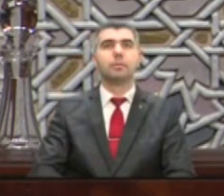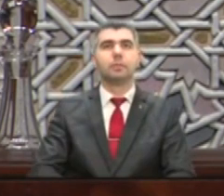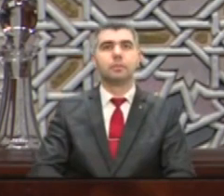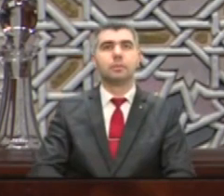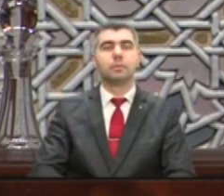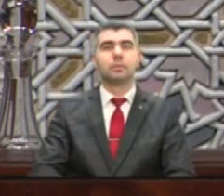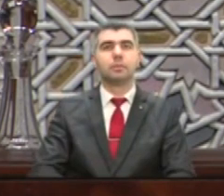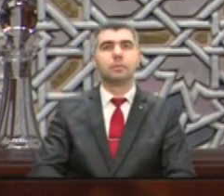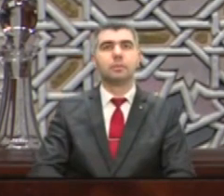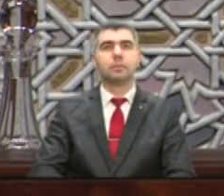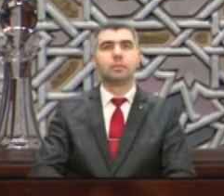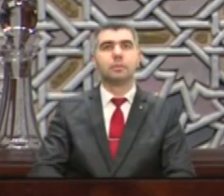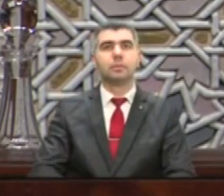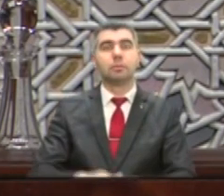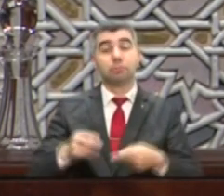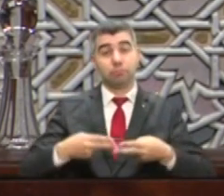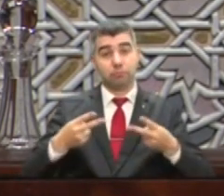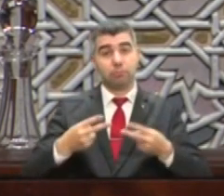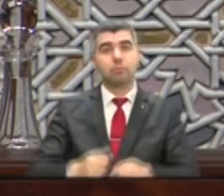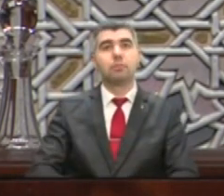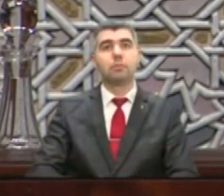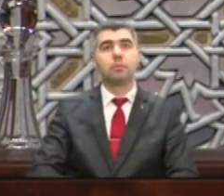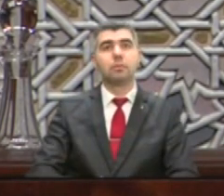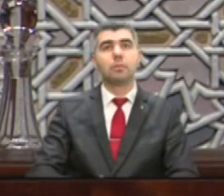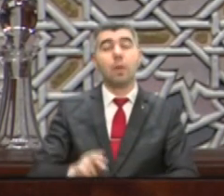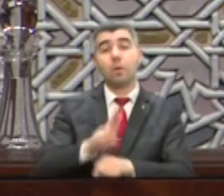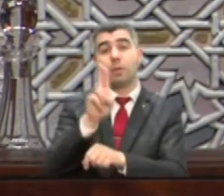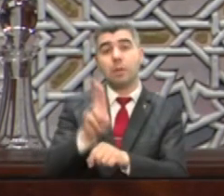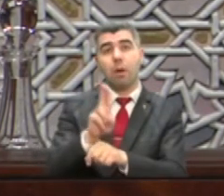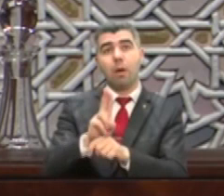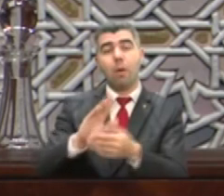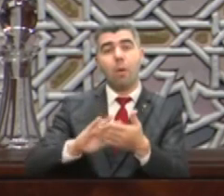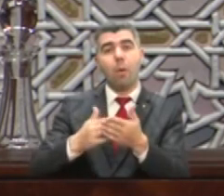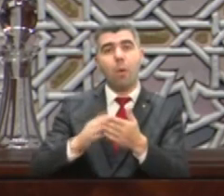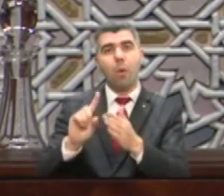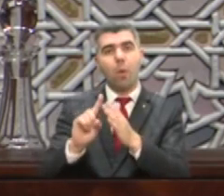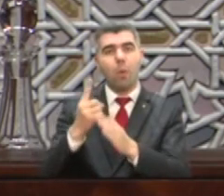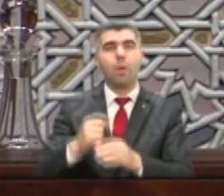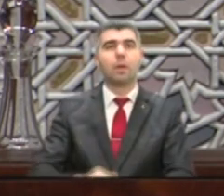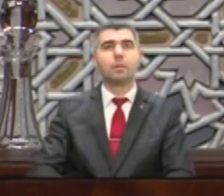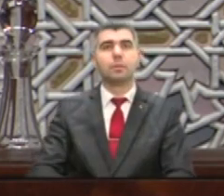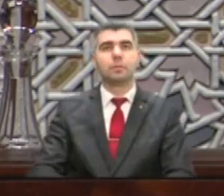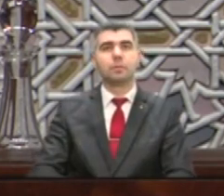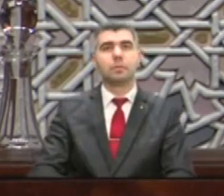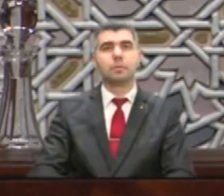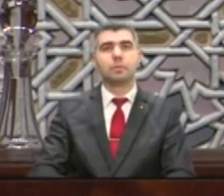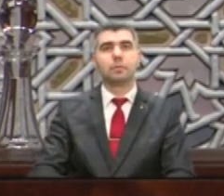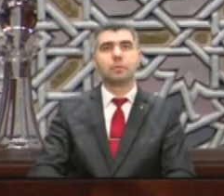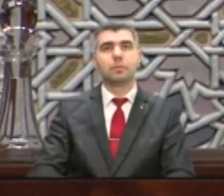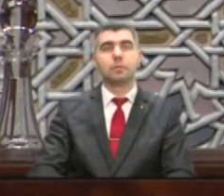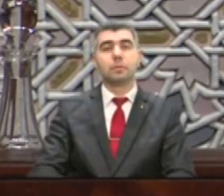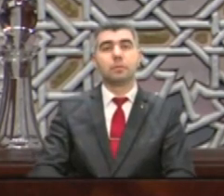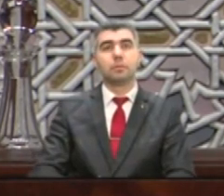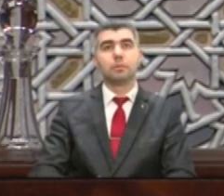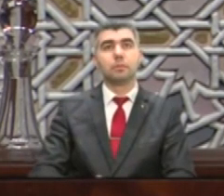فنشرع الآن في طرح أسئلة الجزء الأول والذي